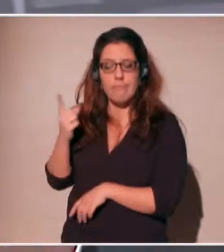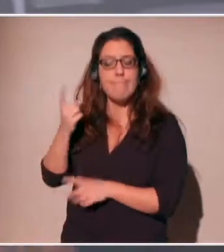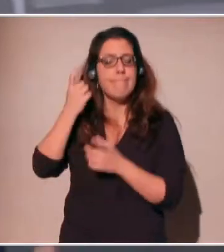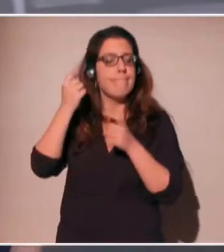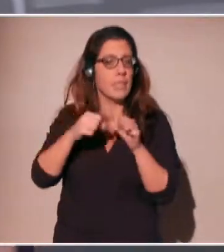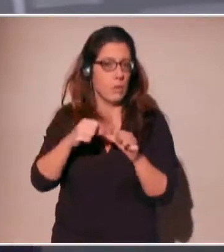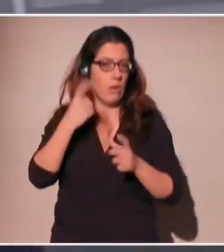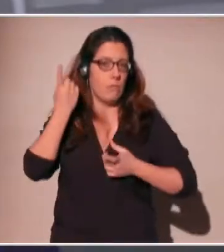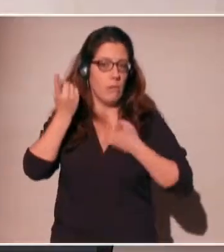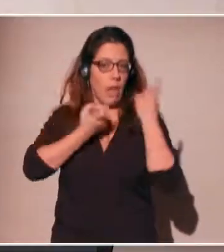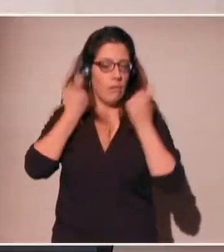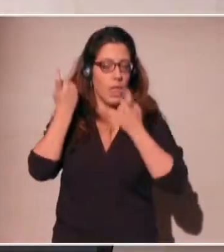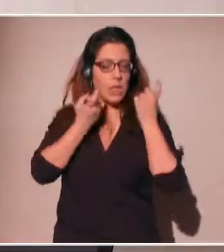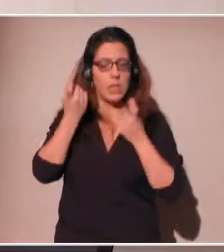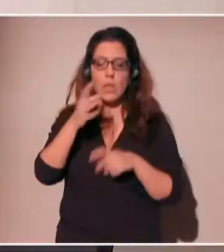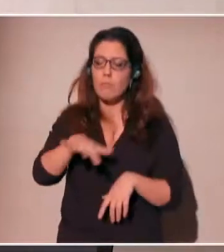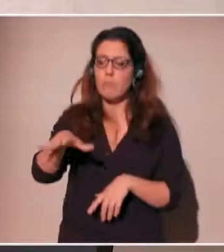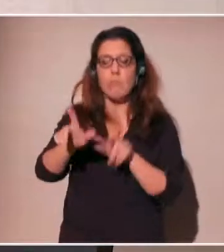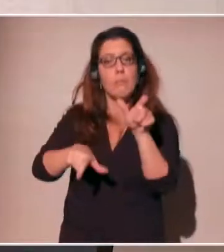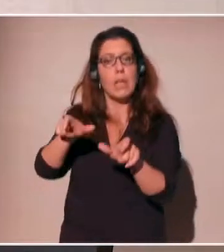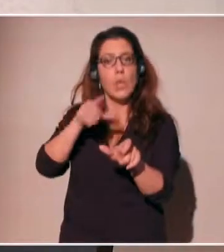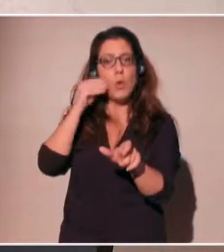d'augmenter l'humain, parce que...